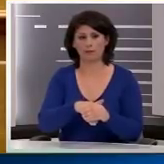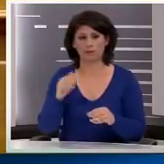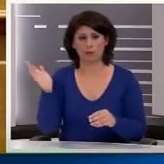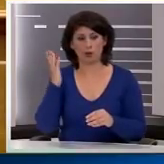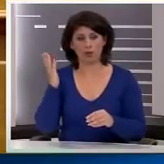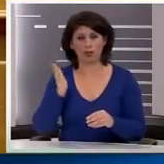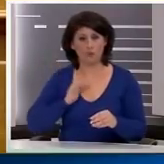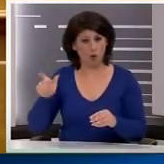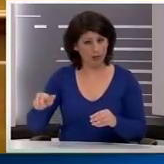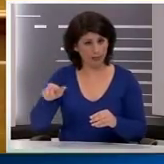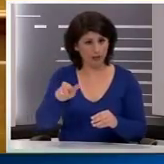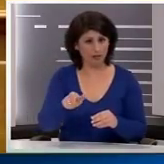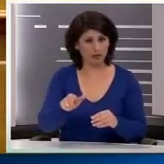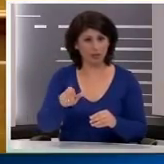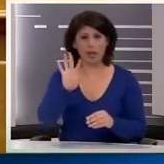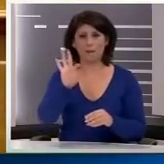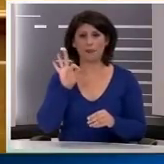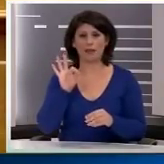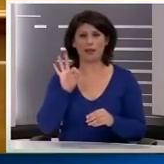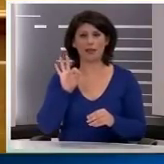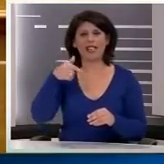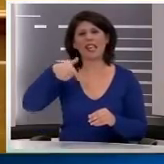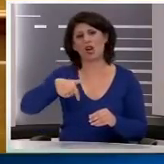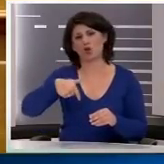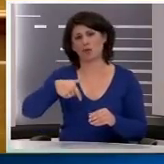όταν ο πολίτης επιλέγει γενόσιμο.